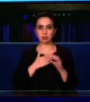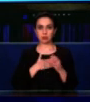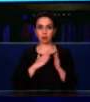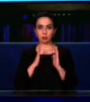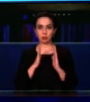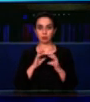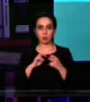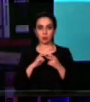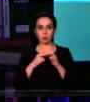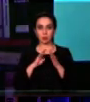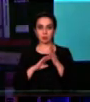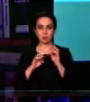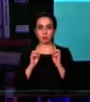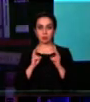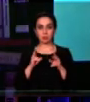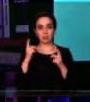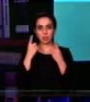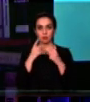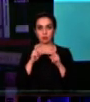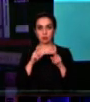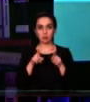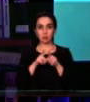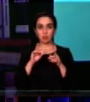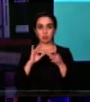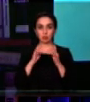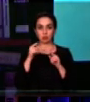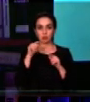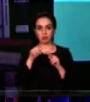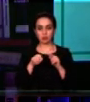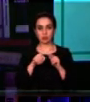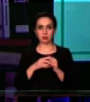будет «Проблемы безопасности информационных ресурсов в интернете».